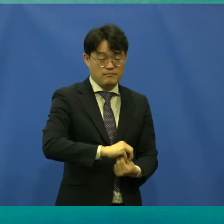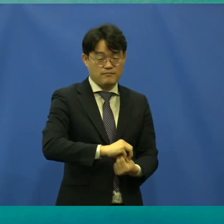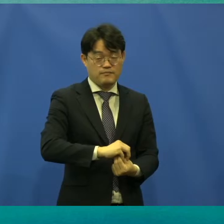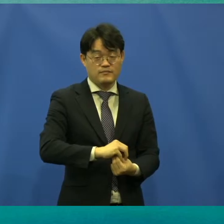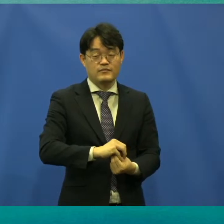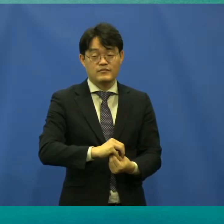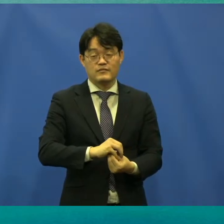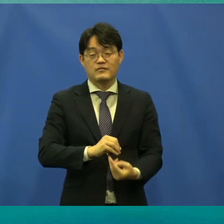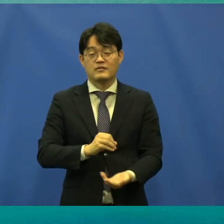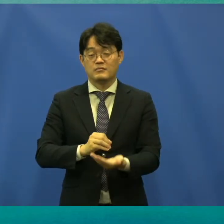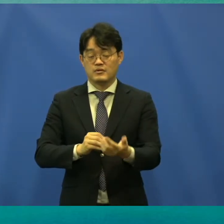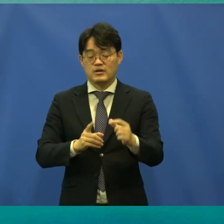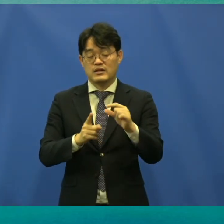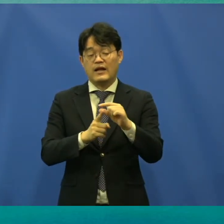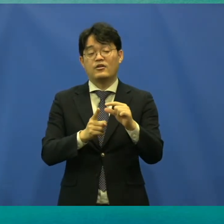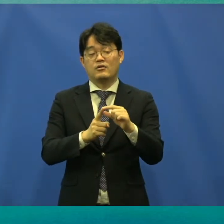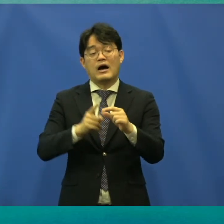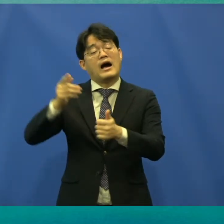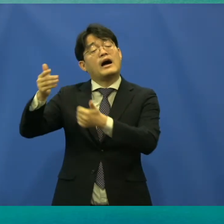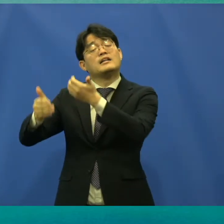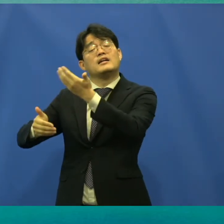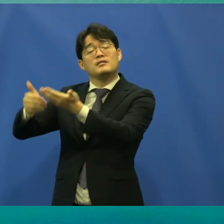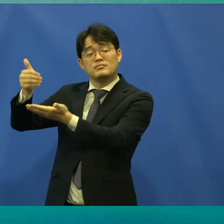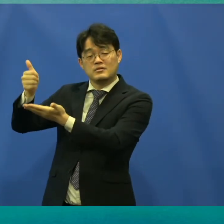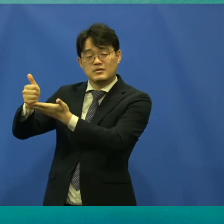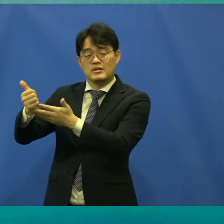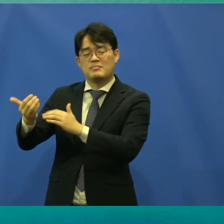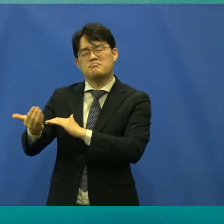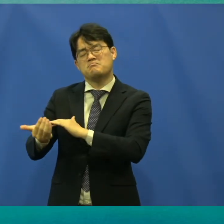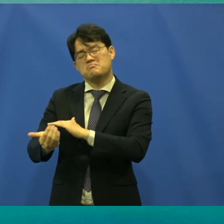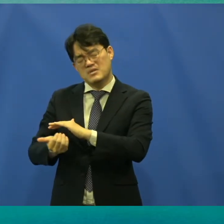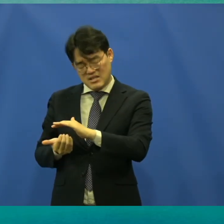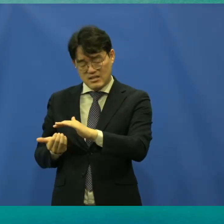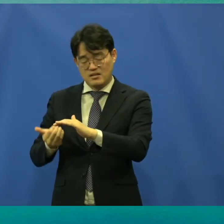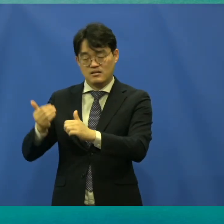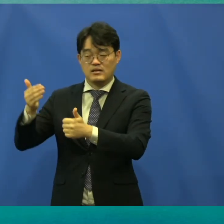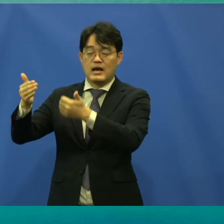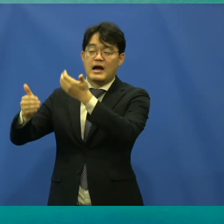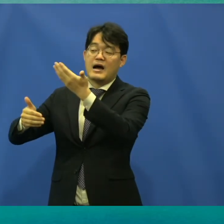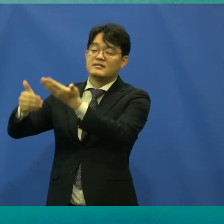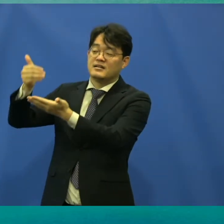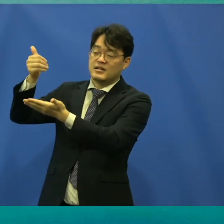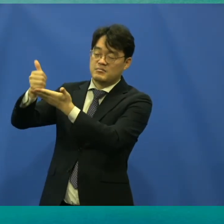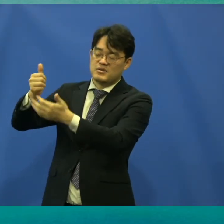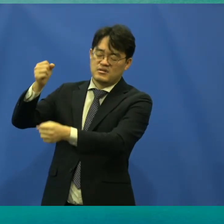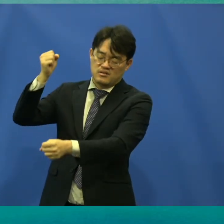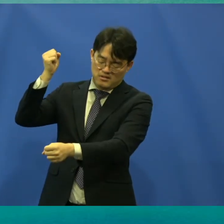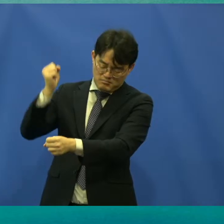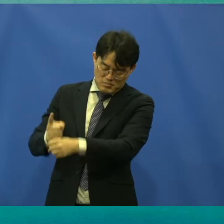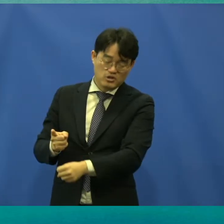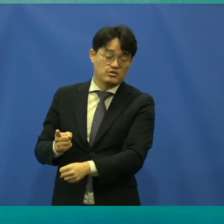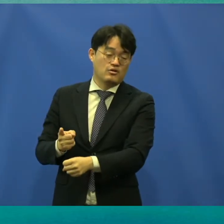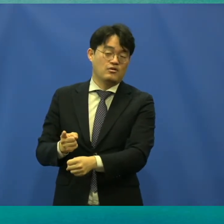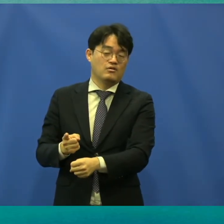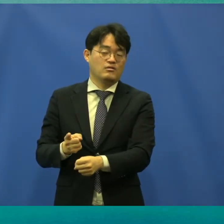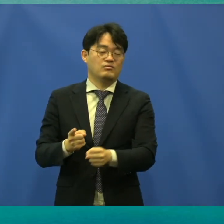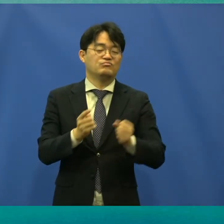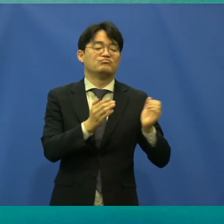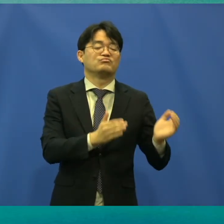되죠. 이미, 여호와께서 이미. 이 이미라는 말은 뭘까요,